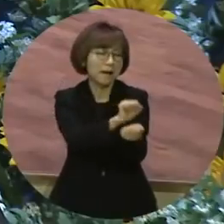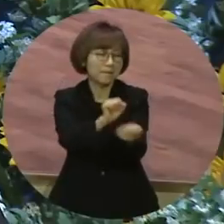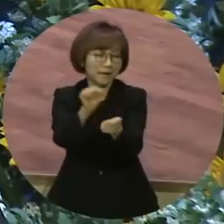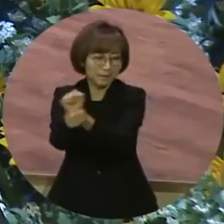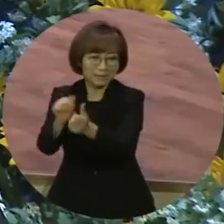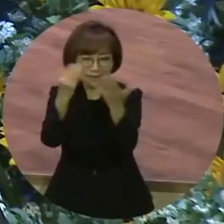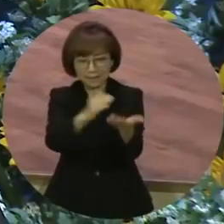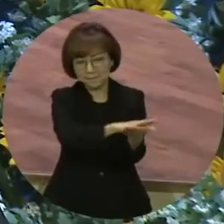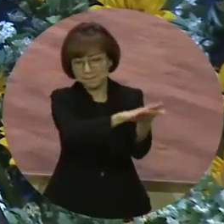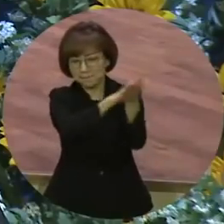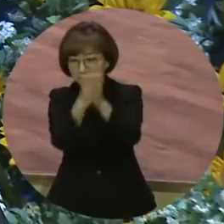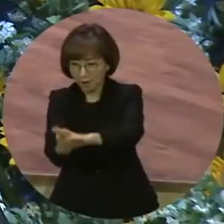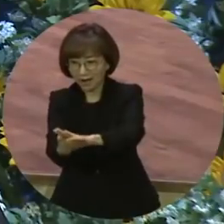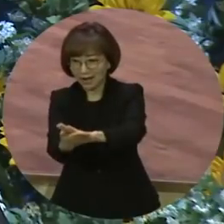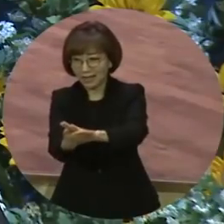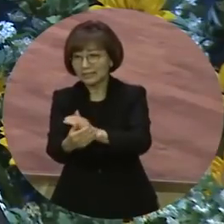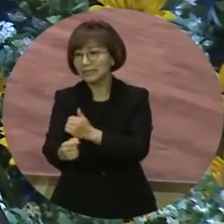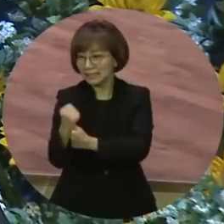이 속에 있다.